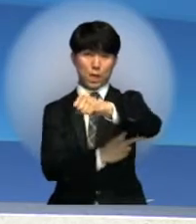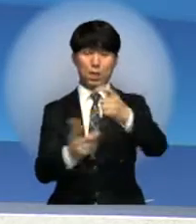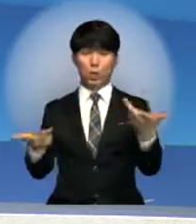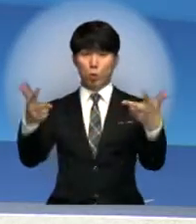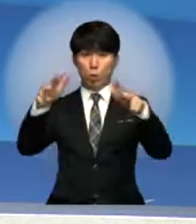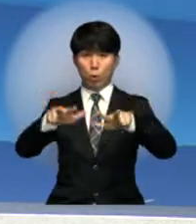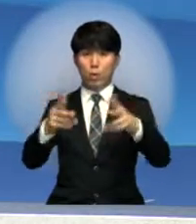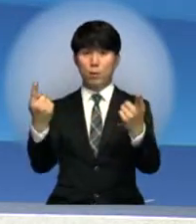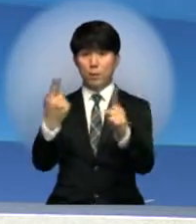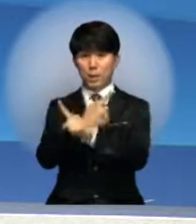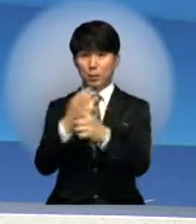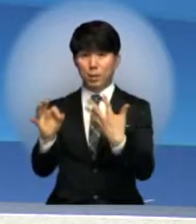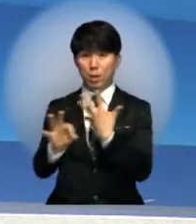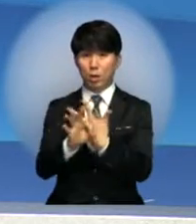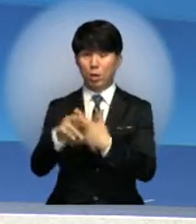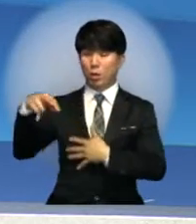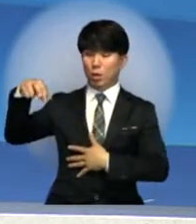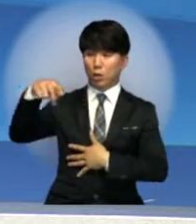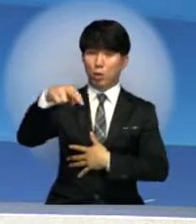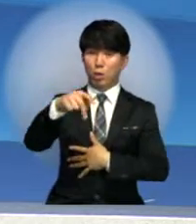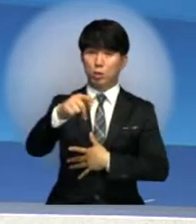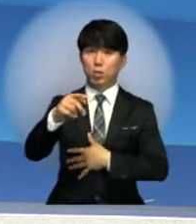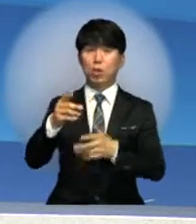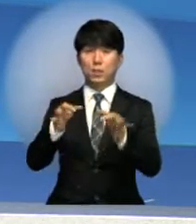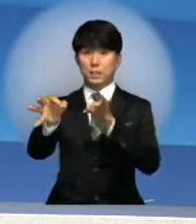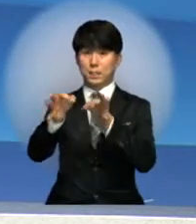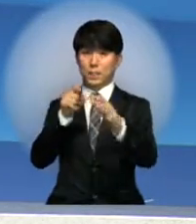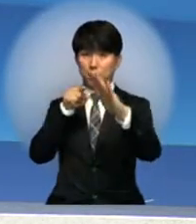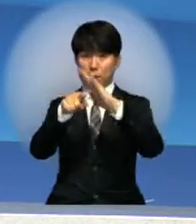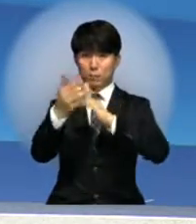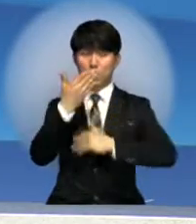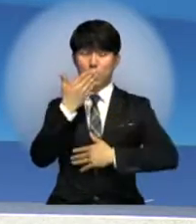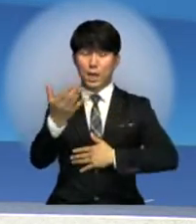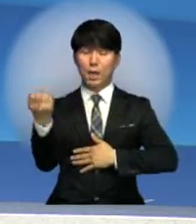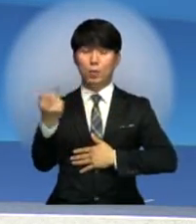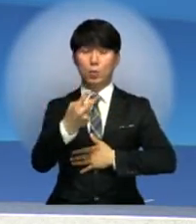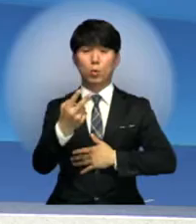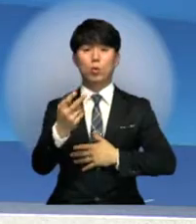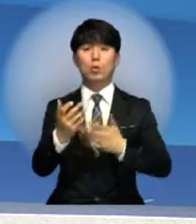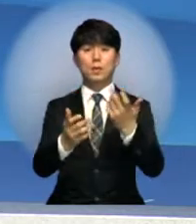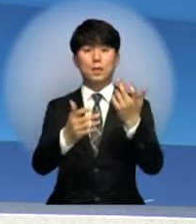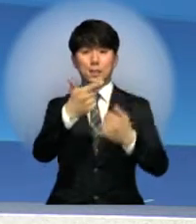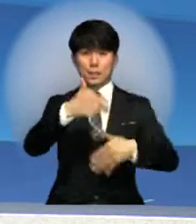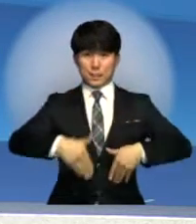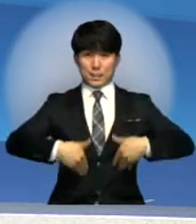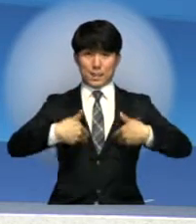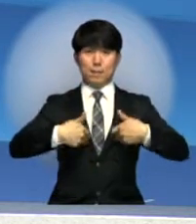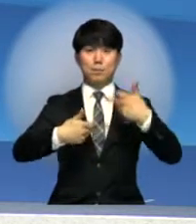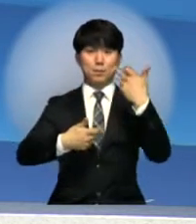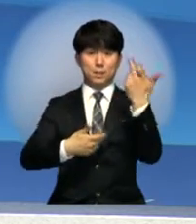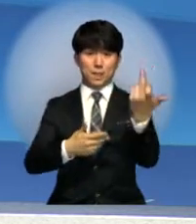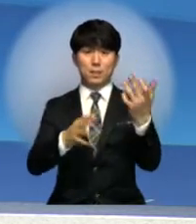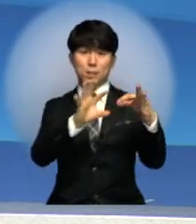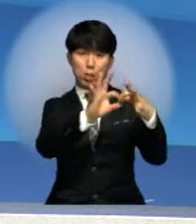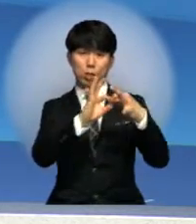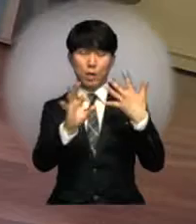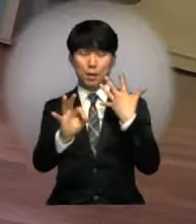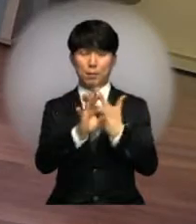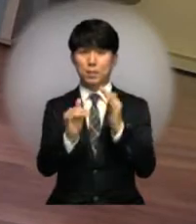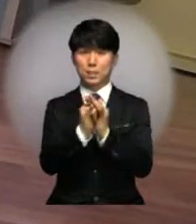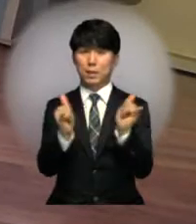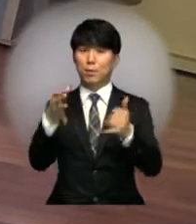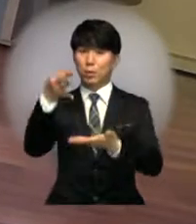이 걸어서 남대문 시장을 찾을 수 있고 또 숭례문, 남산 등을 연계하면 사람과 돈이 좀 몰릴 수 있지